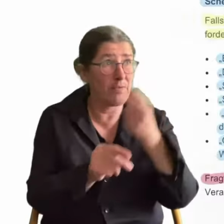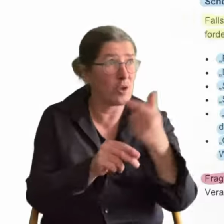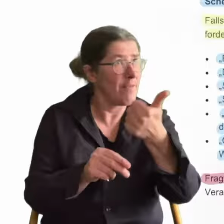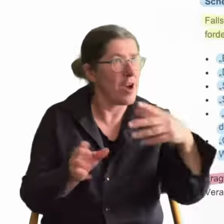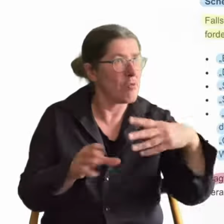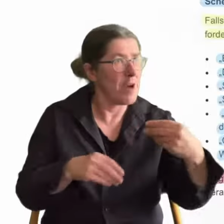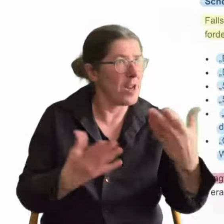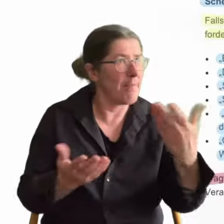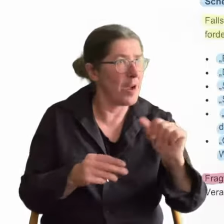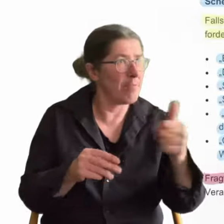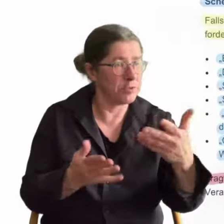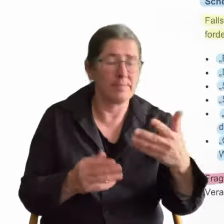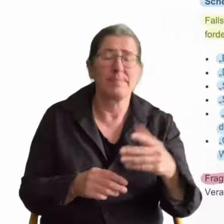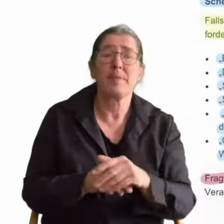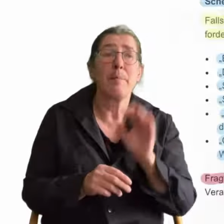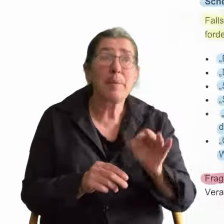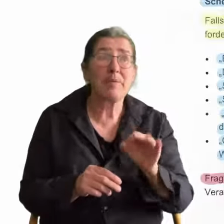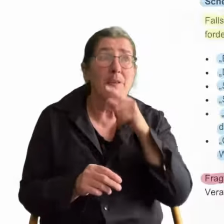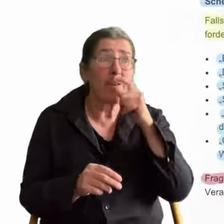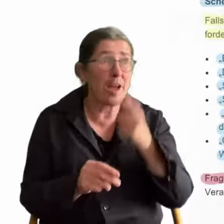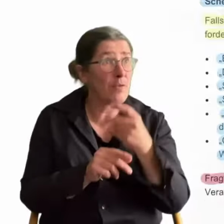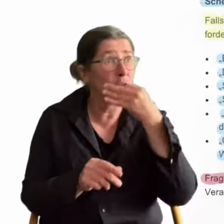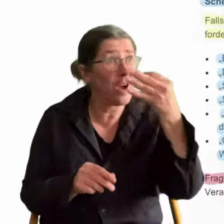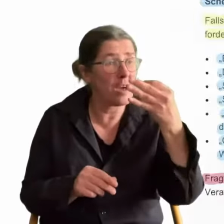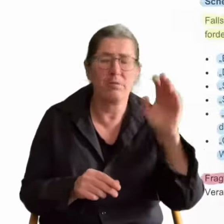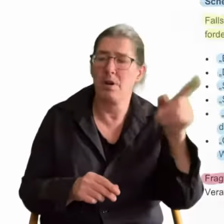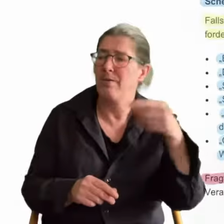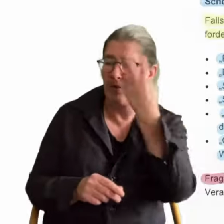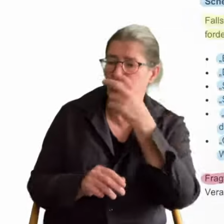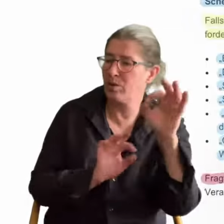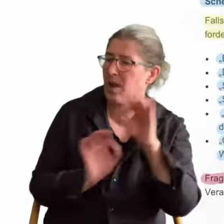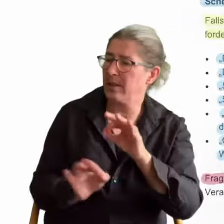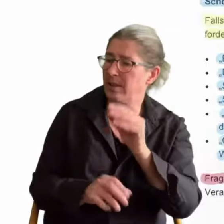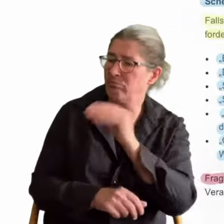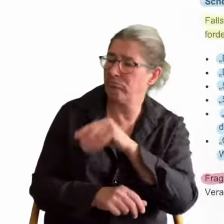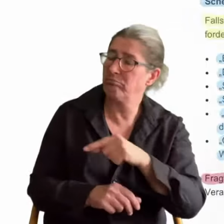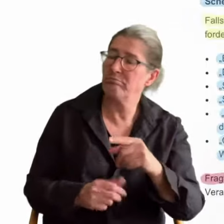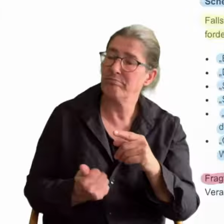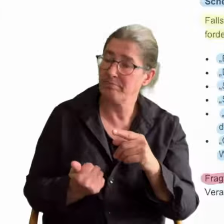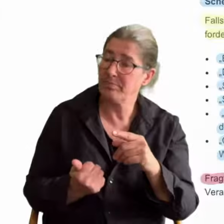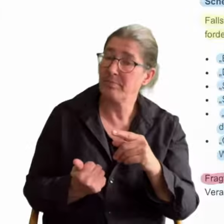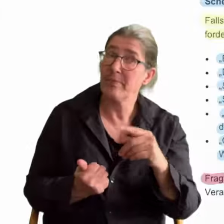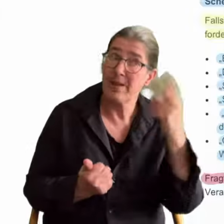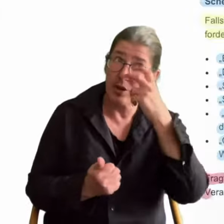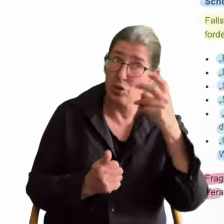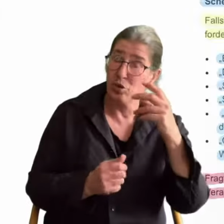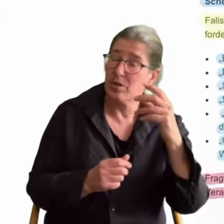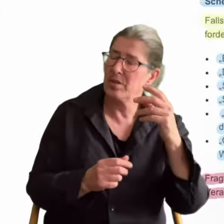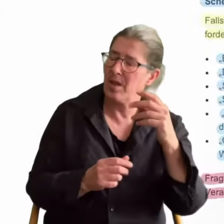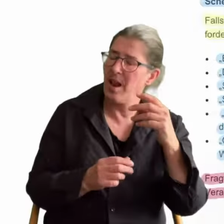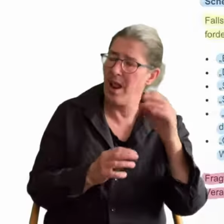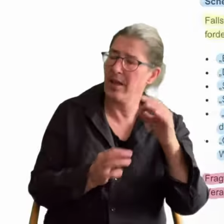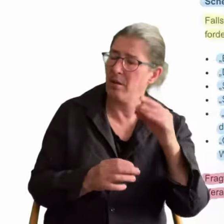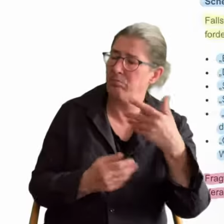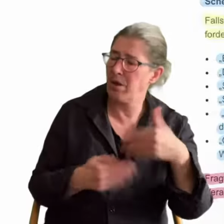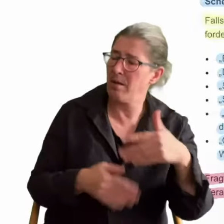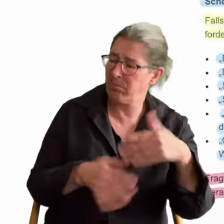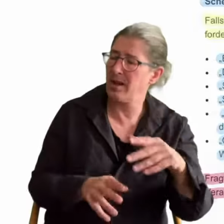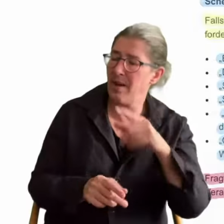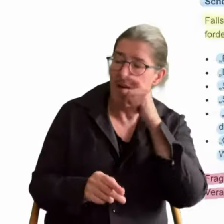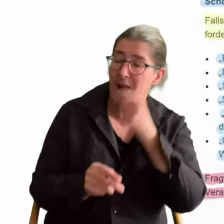gefragt und wenn die nach der verantwortung gefragt habe sagte der versuchsleiter dass er also der versuchsleiter die volle